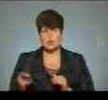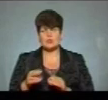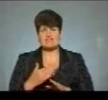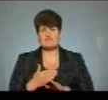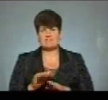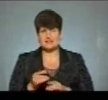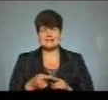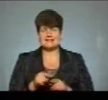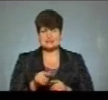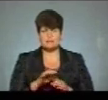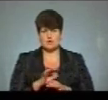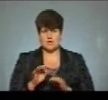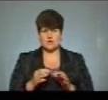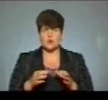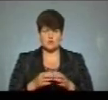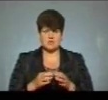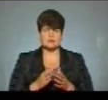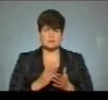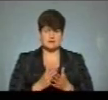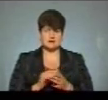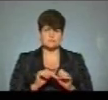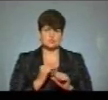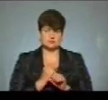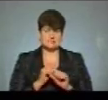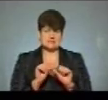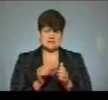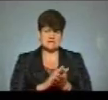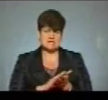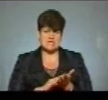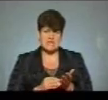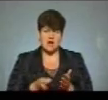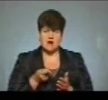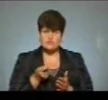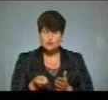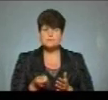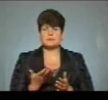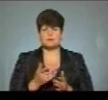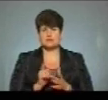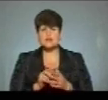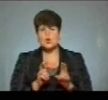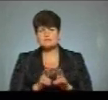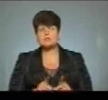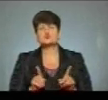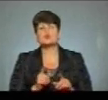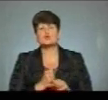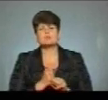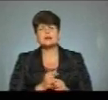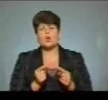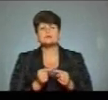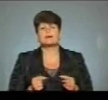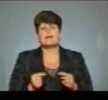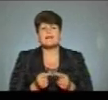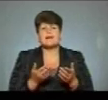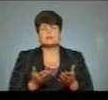виділити на даний проект. Громада має сформувати заявку, ми маємо спільно з нею розібратися, що ми маємо робити конкретно,